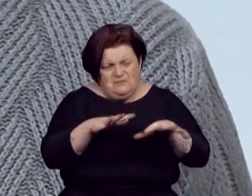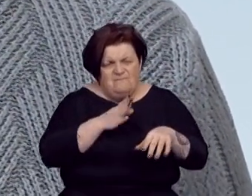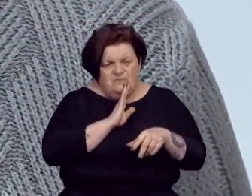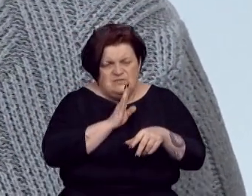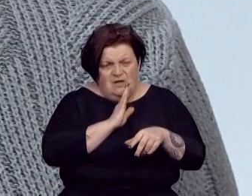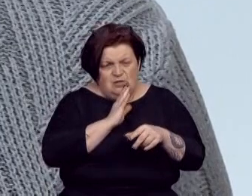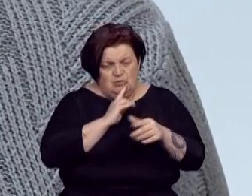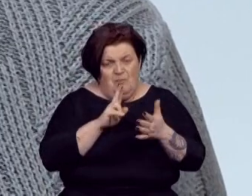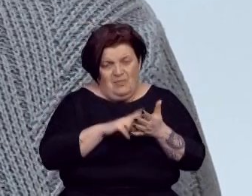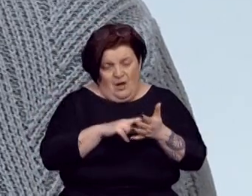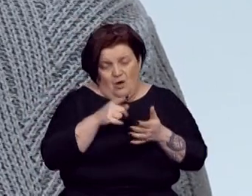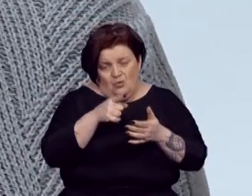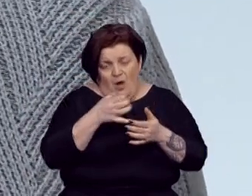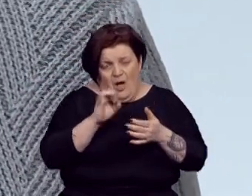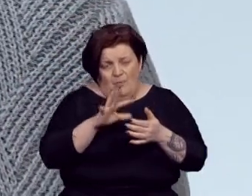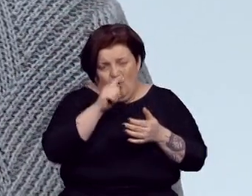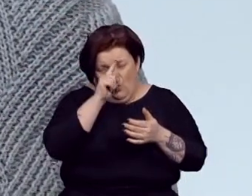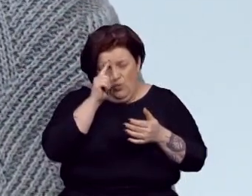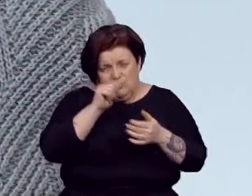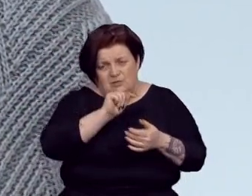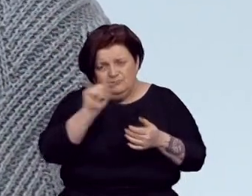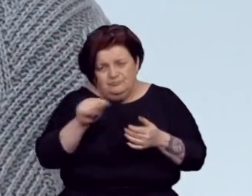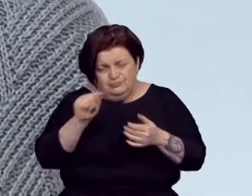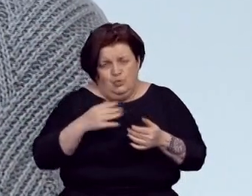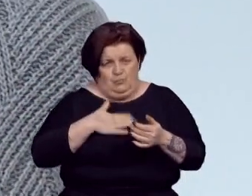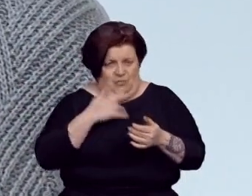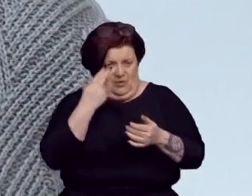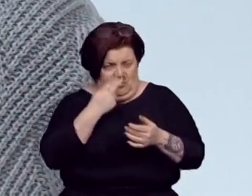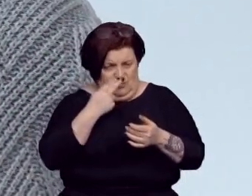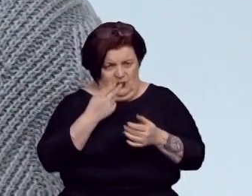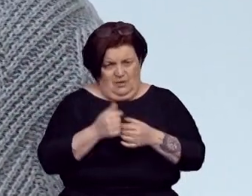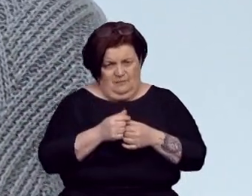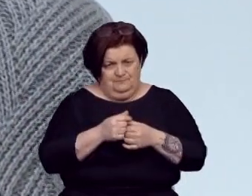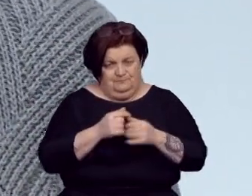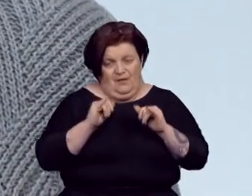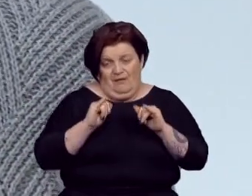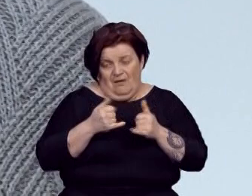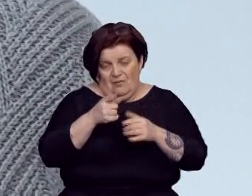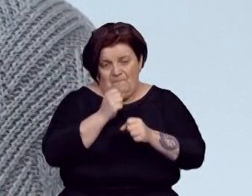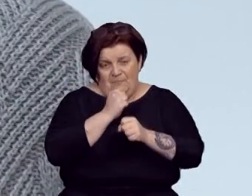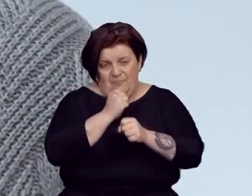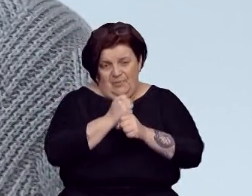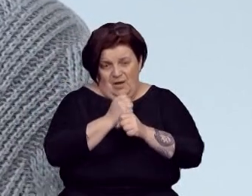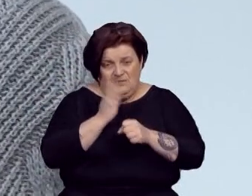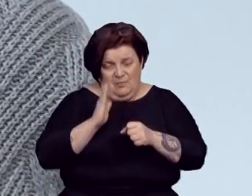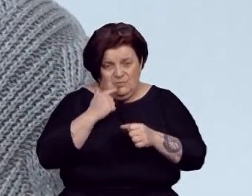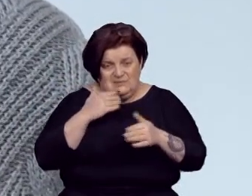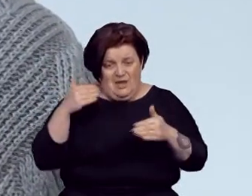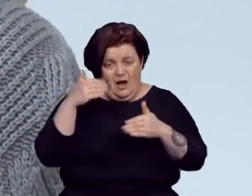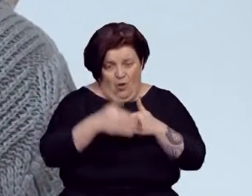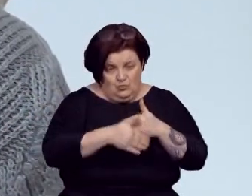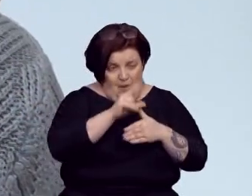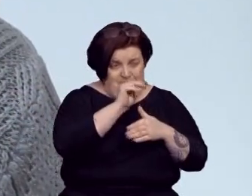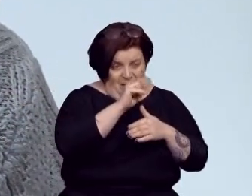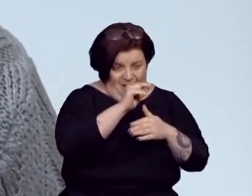wystarczą na to, żeby obsłużyć to w okresie weekendowym głównie, tak? A w momencie, kiedy te prace będą zakończone na tym